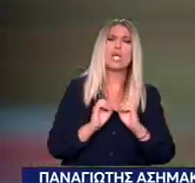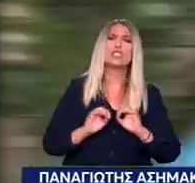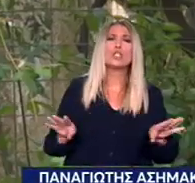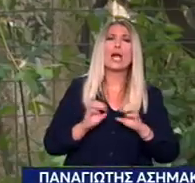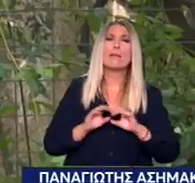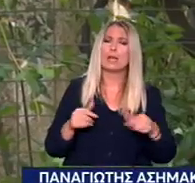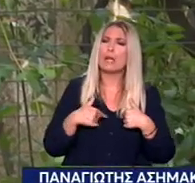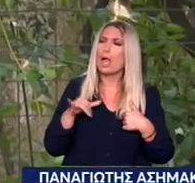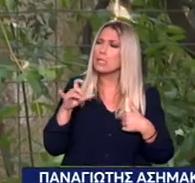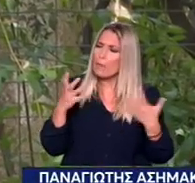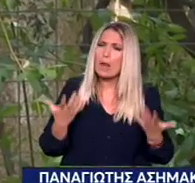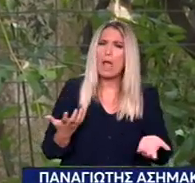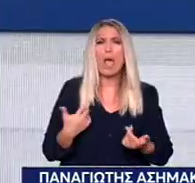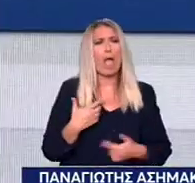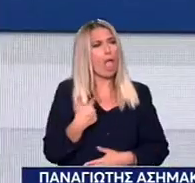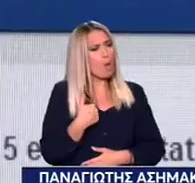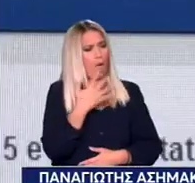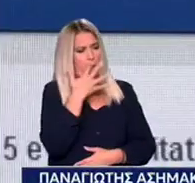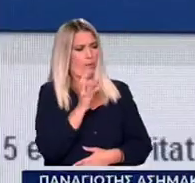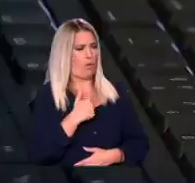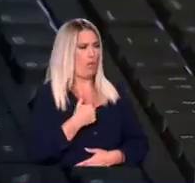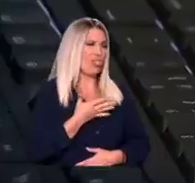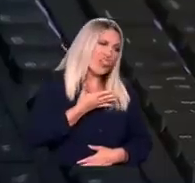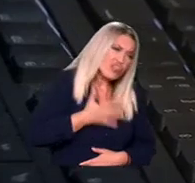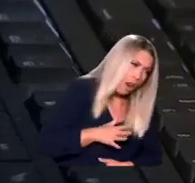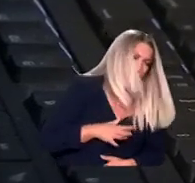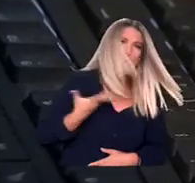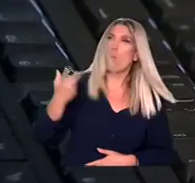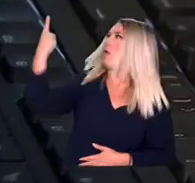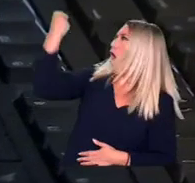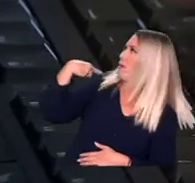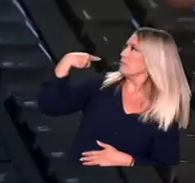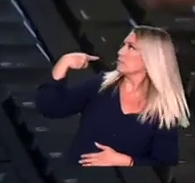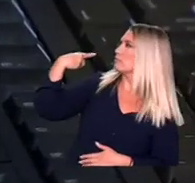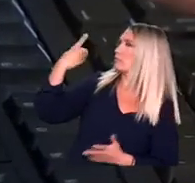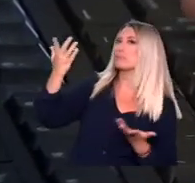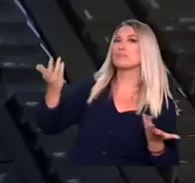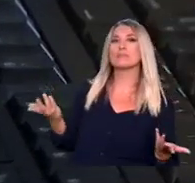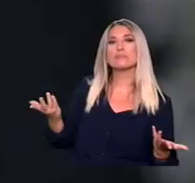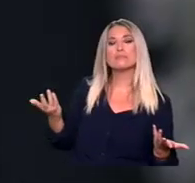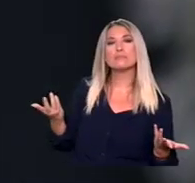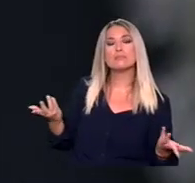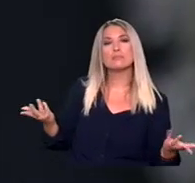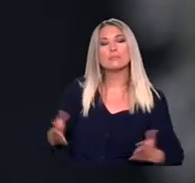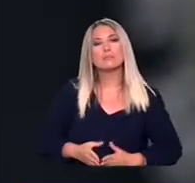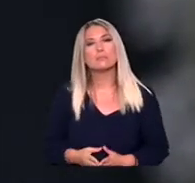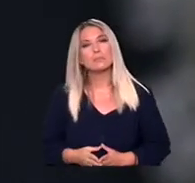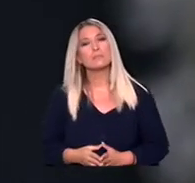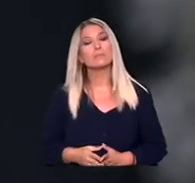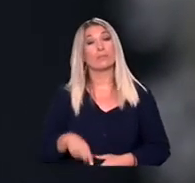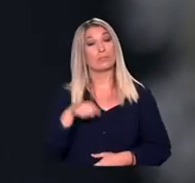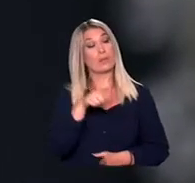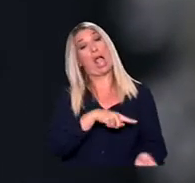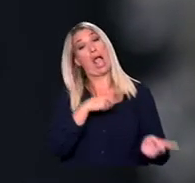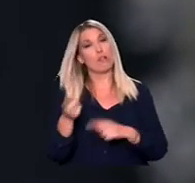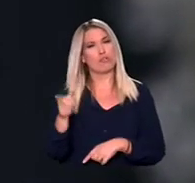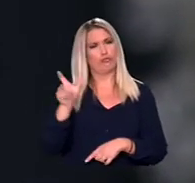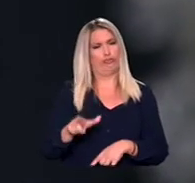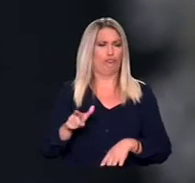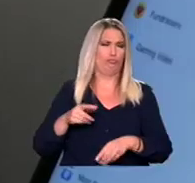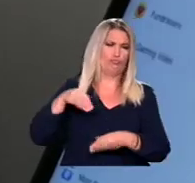media, απλά έχω την επιλογή. Ένας άλλος χρήστης του διαδικτύου το πάει ένα βήμα παρακάτω. Διαθέτει TikTok και Facebook,